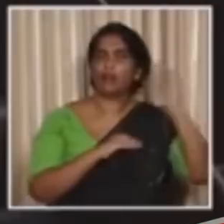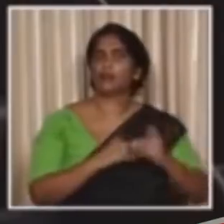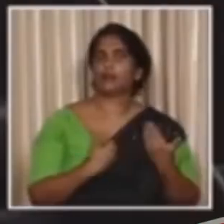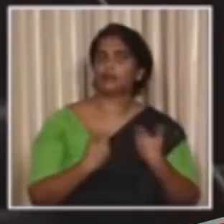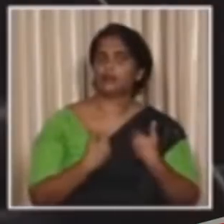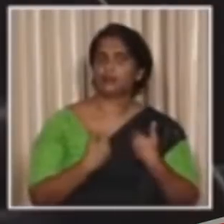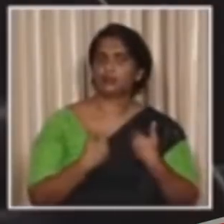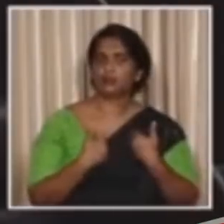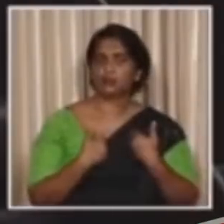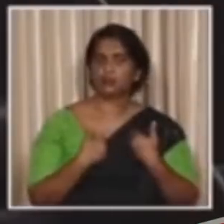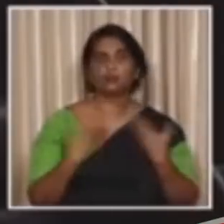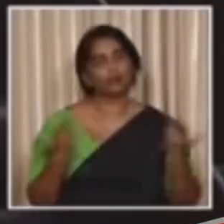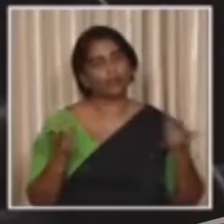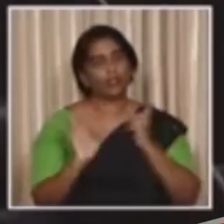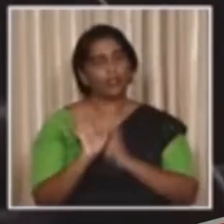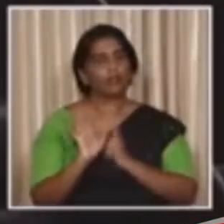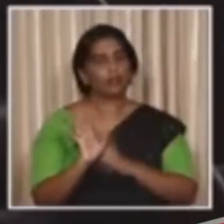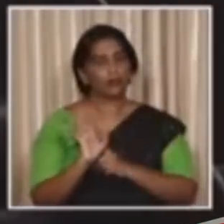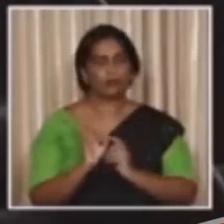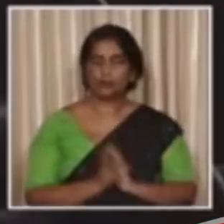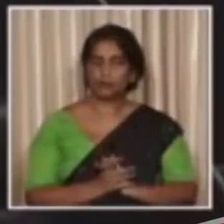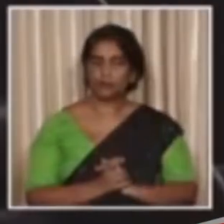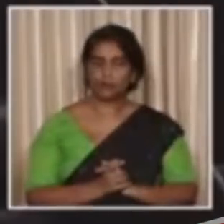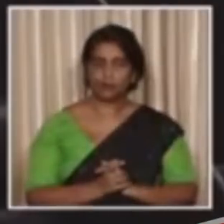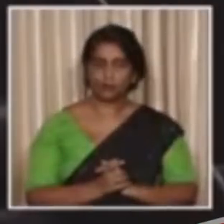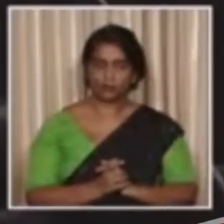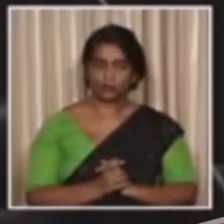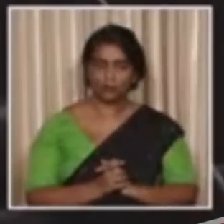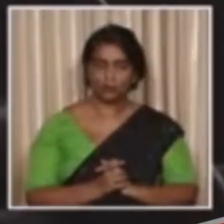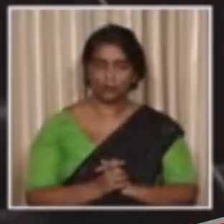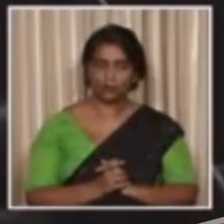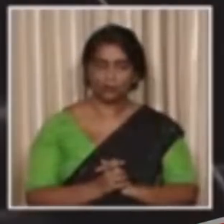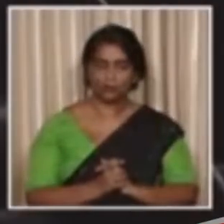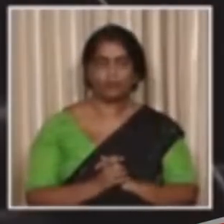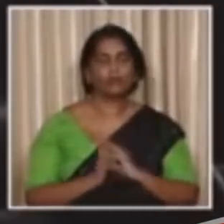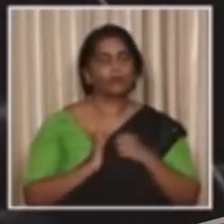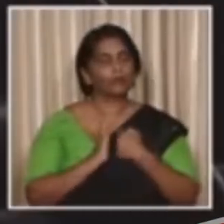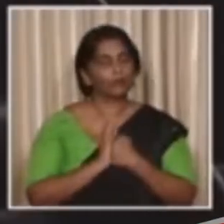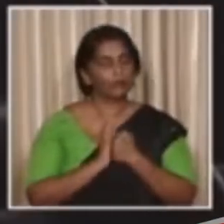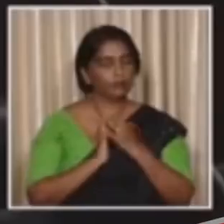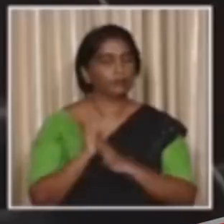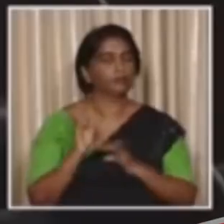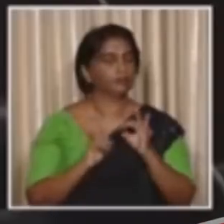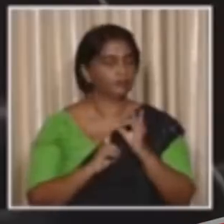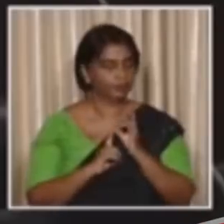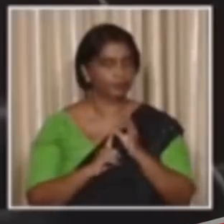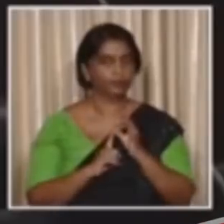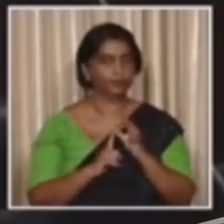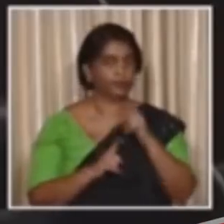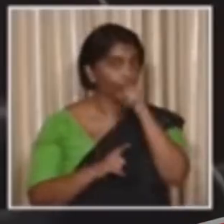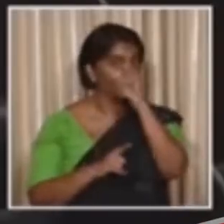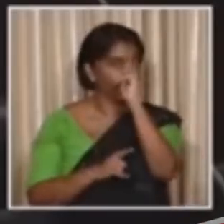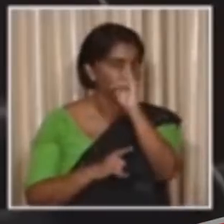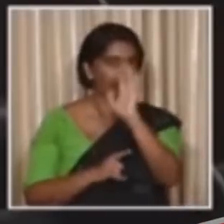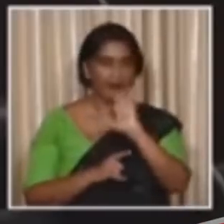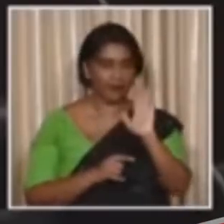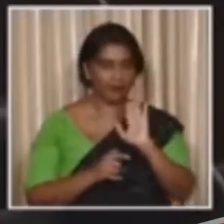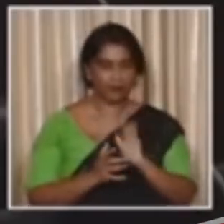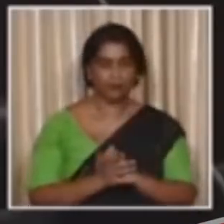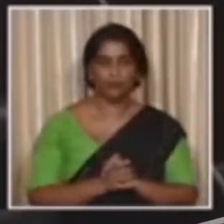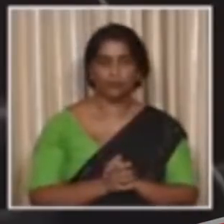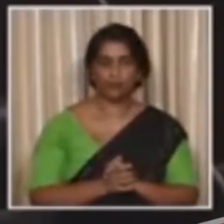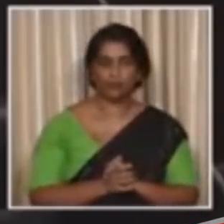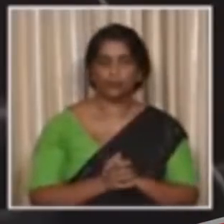වෙනවා ඕක තමයි වෙන්නේ හැමදාම ගරු මුලසනාරූඪ මන්ත්‍රීතුමනි ඔබතුමාට විතරක් චෝදනාවක් නෙවෙයි